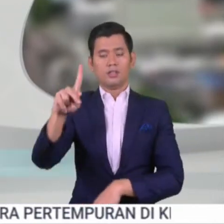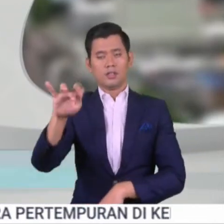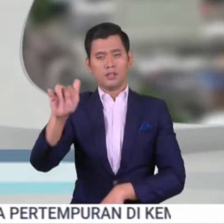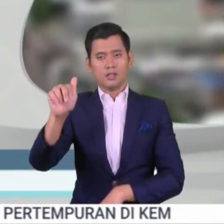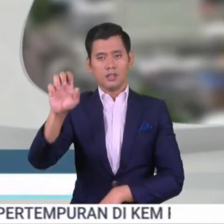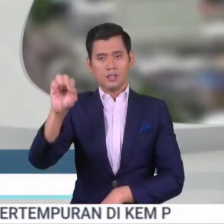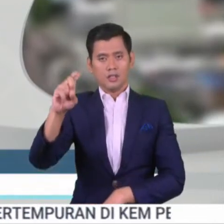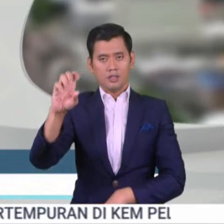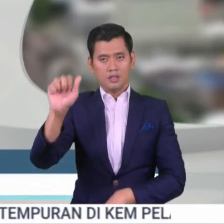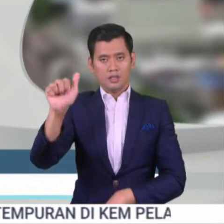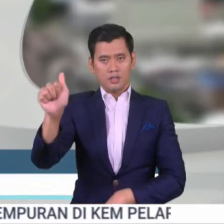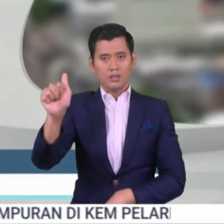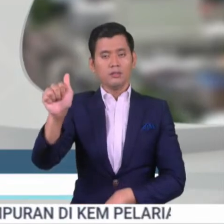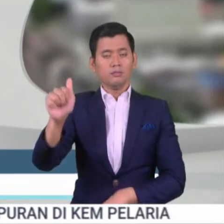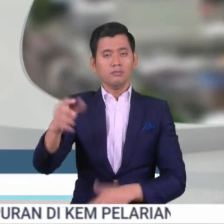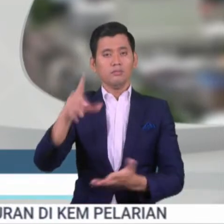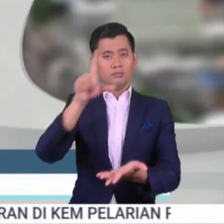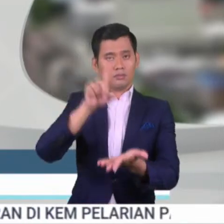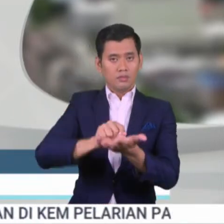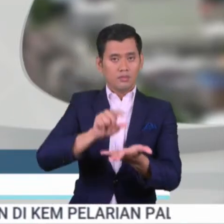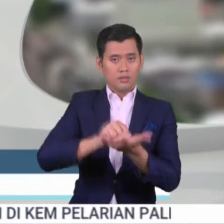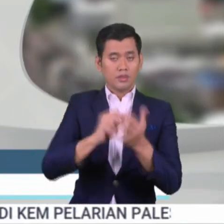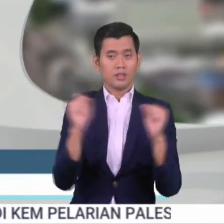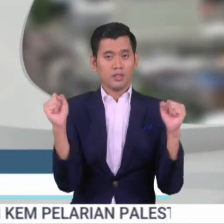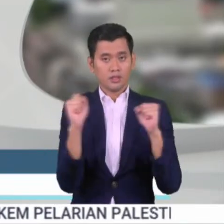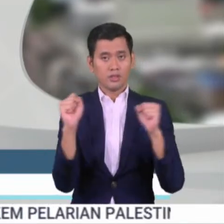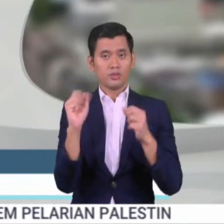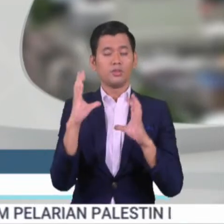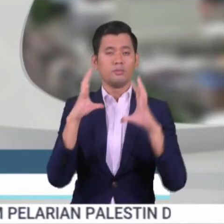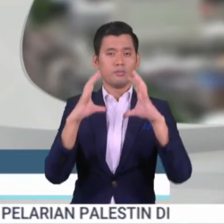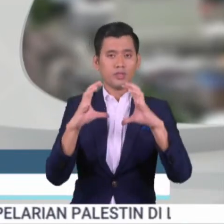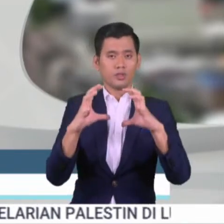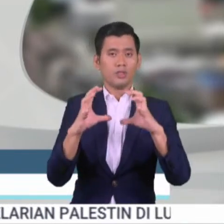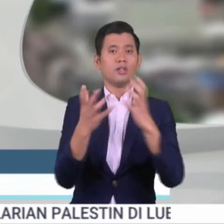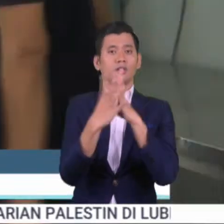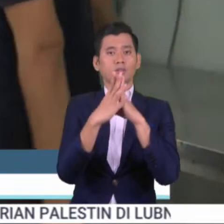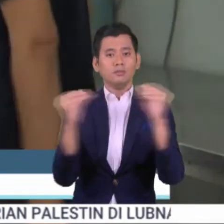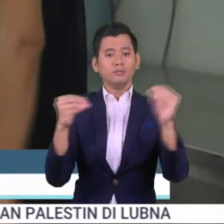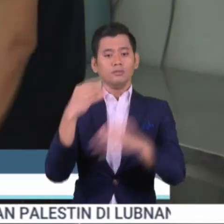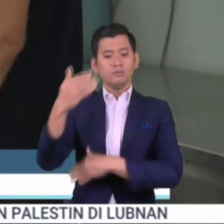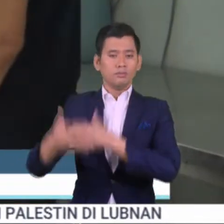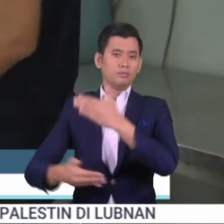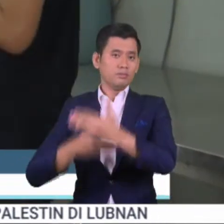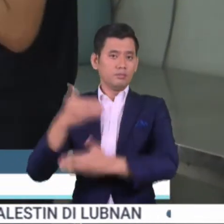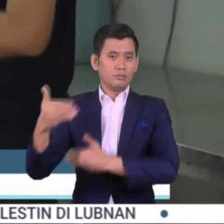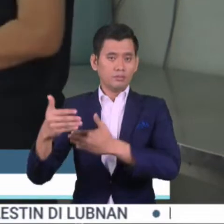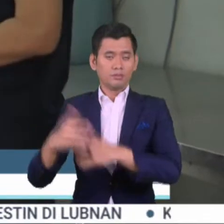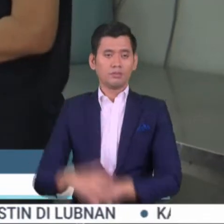ayam probiotik atau sejuk beku yang siap diproses.